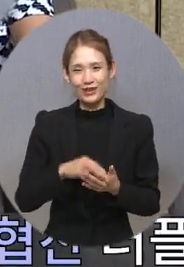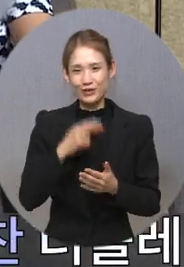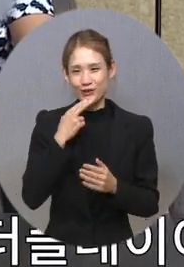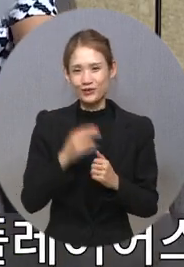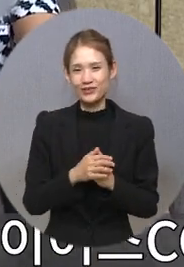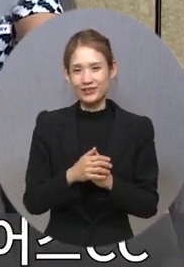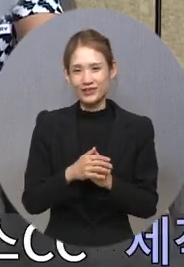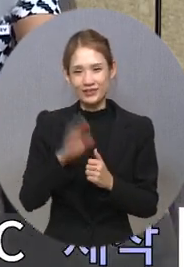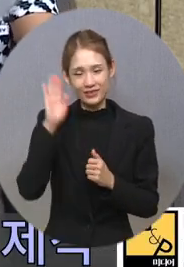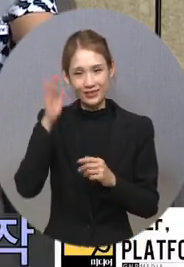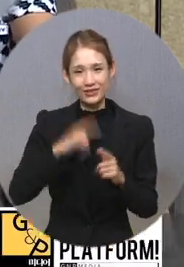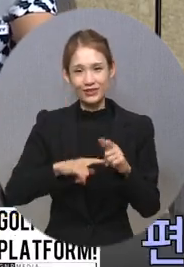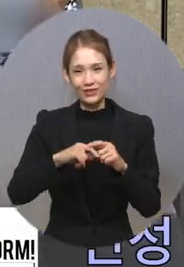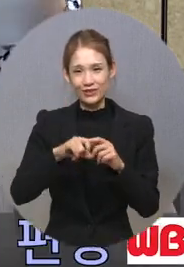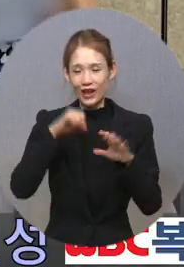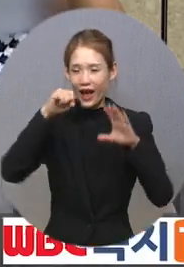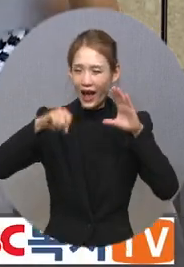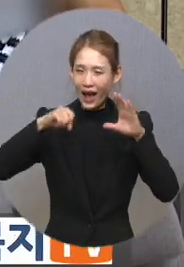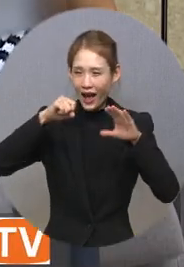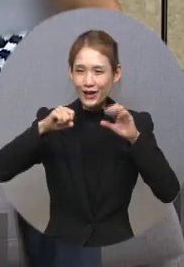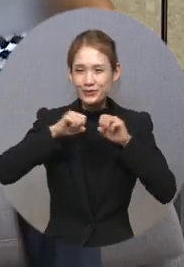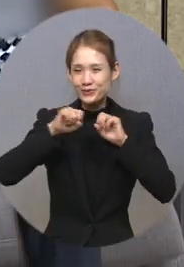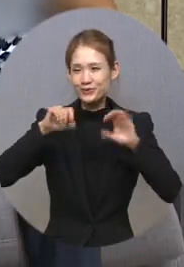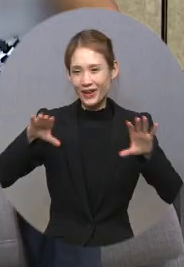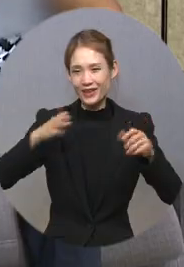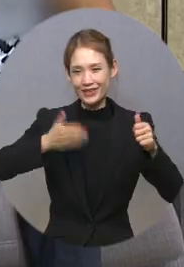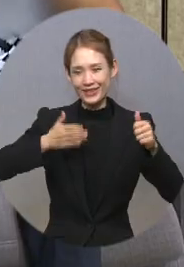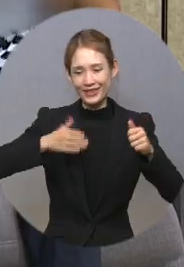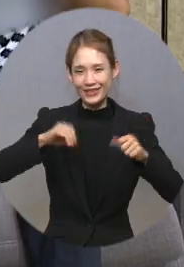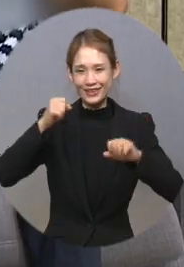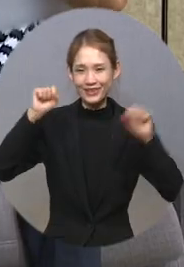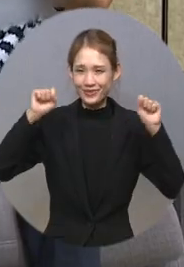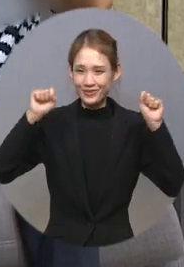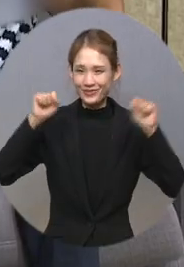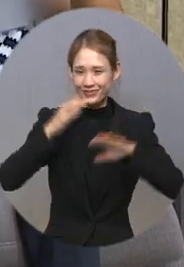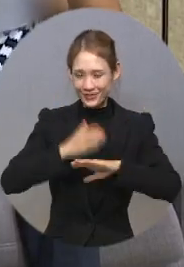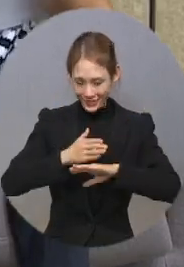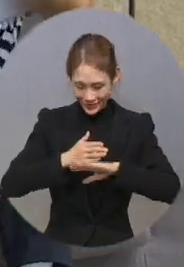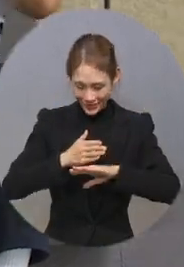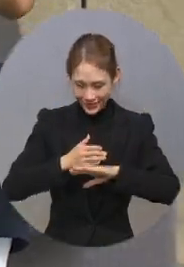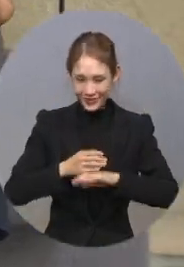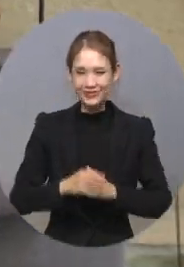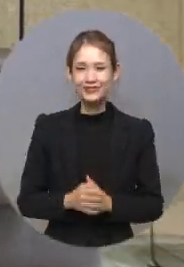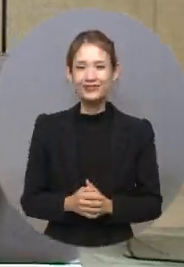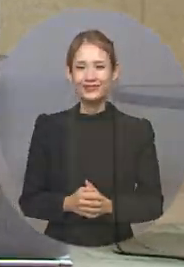안 나오네. 자 앞으로 많은 소문 내주시고. 안녕. 감사합니다. 감사합니다. 감사합니다.